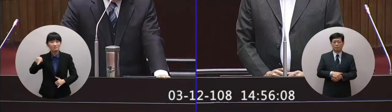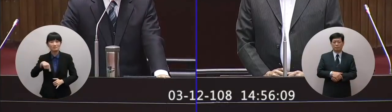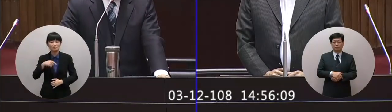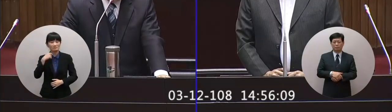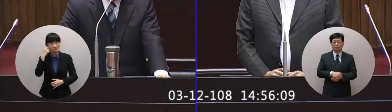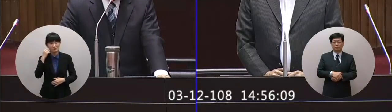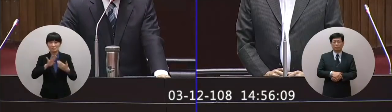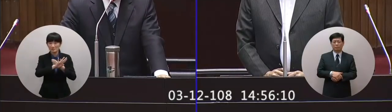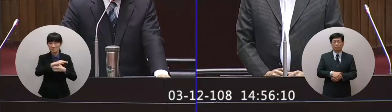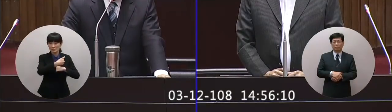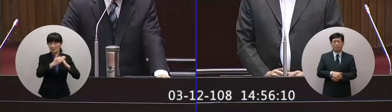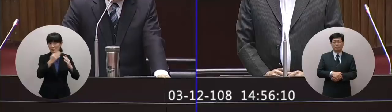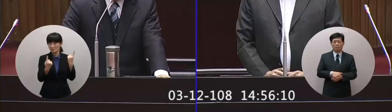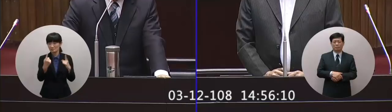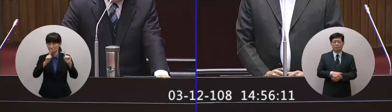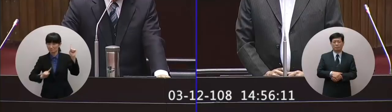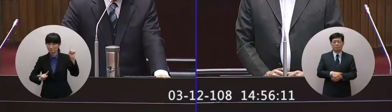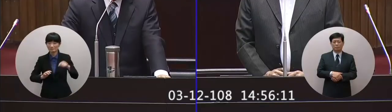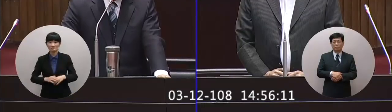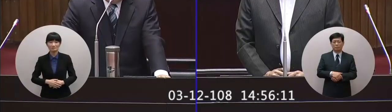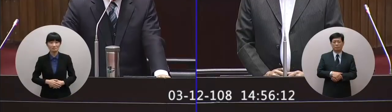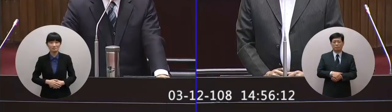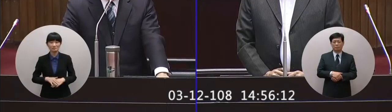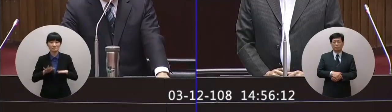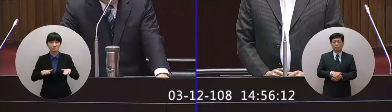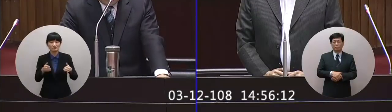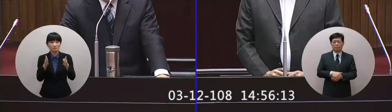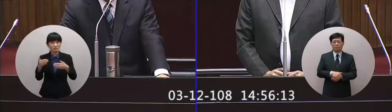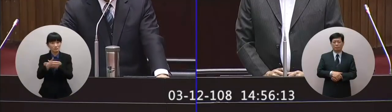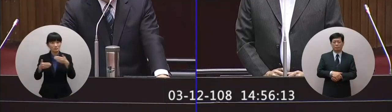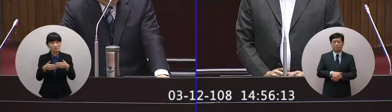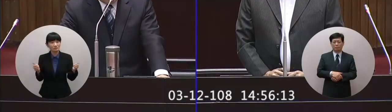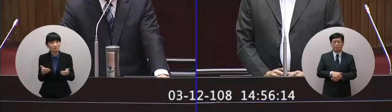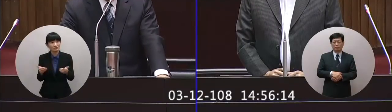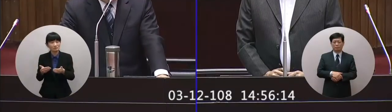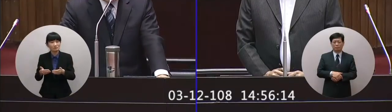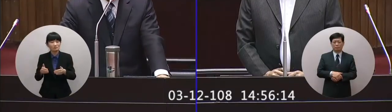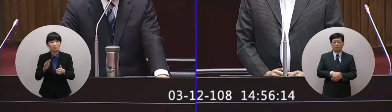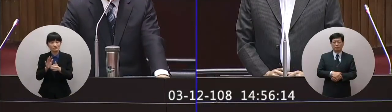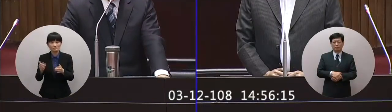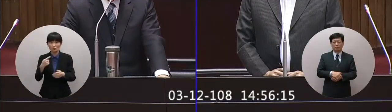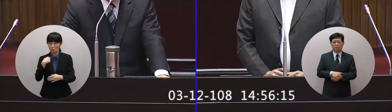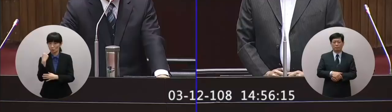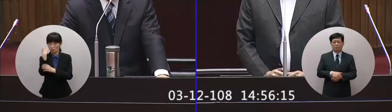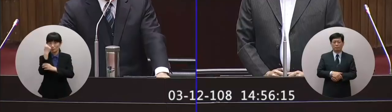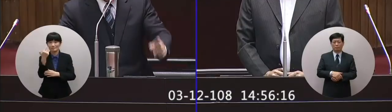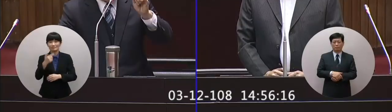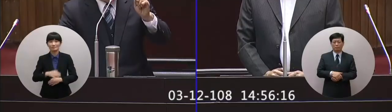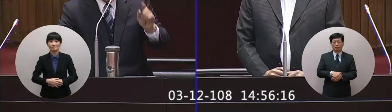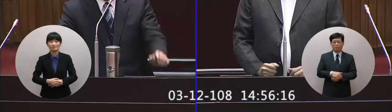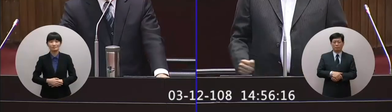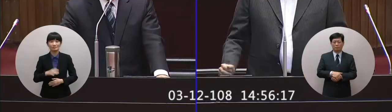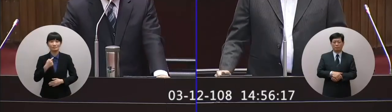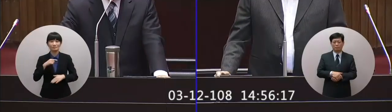介不如人的所在。啊，一个所在若要发展，交通爱先行，我足支持。所以伫我